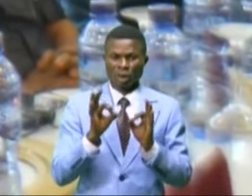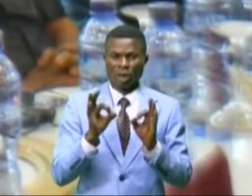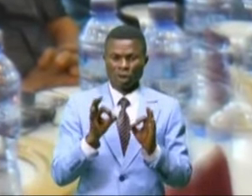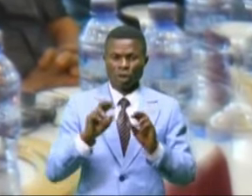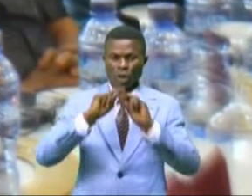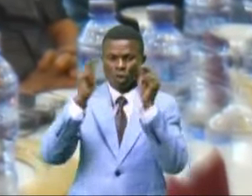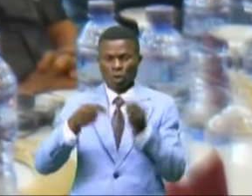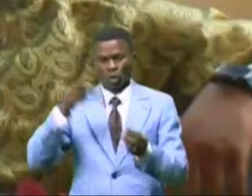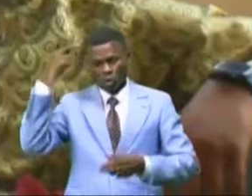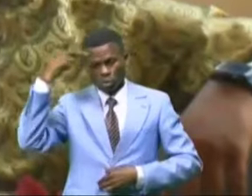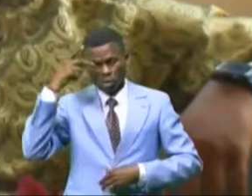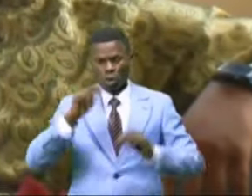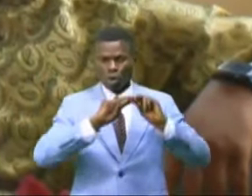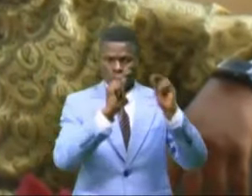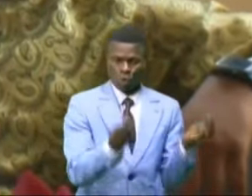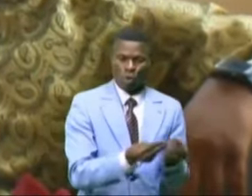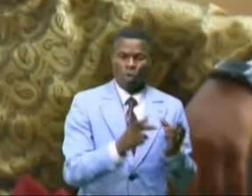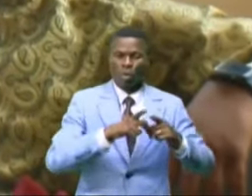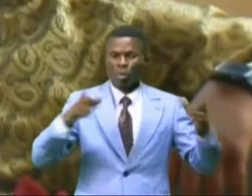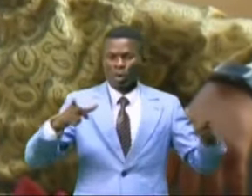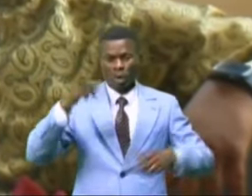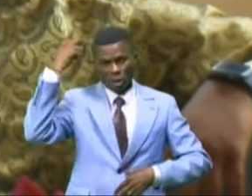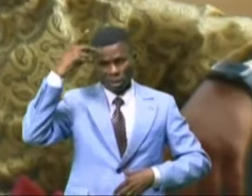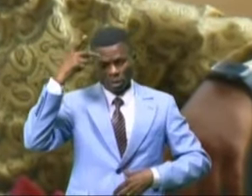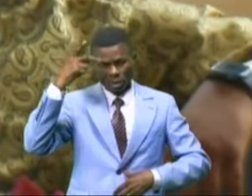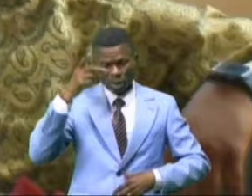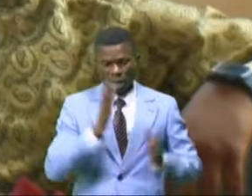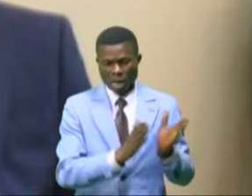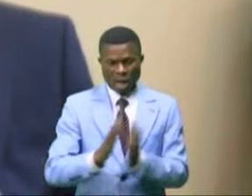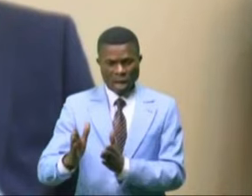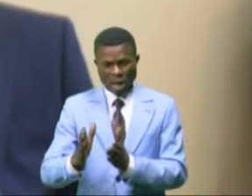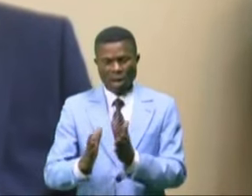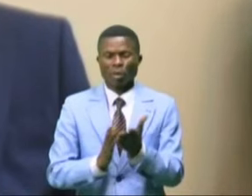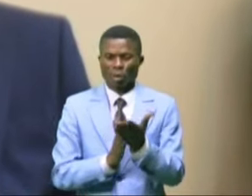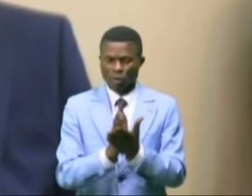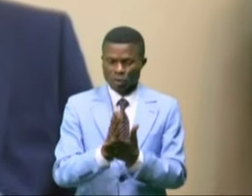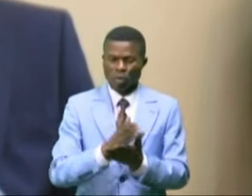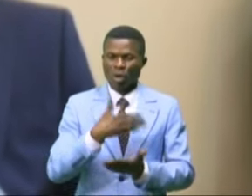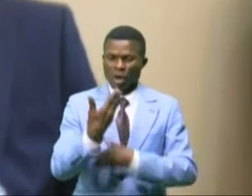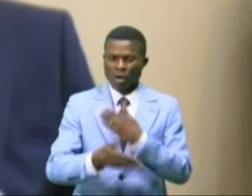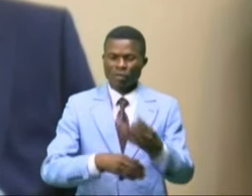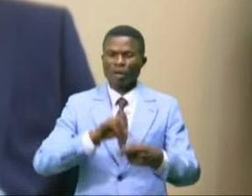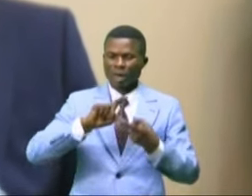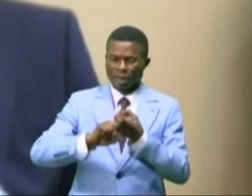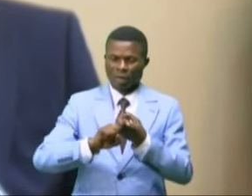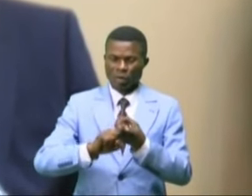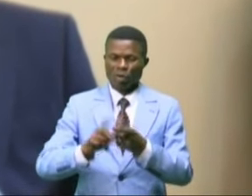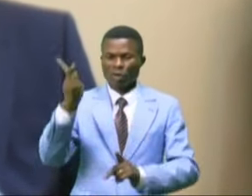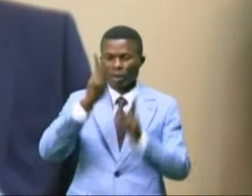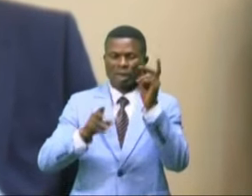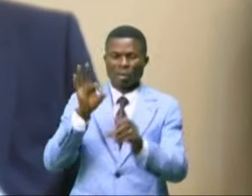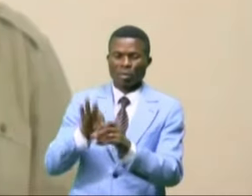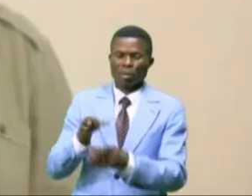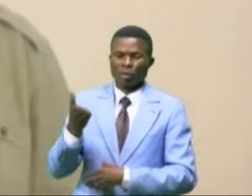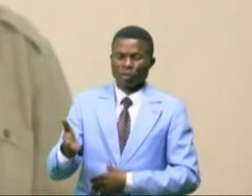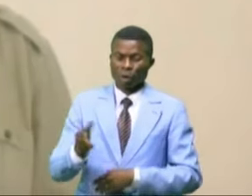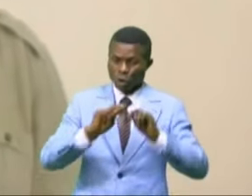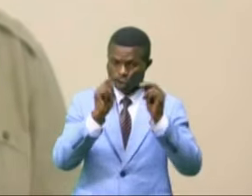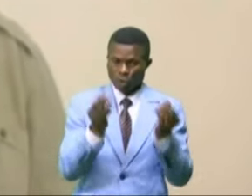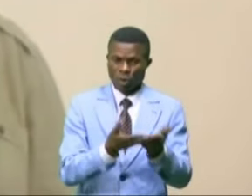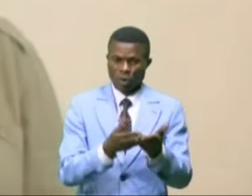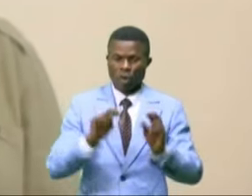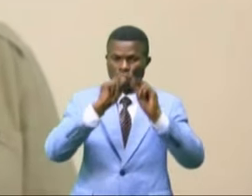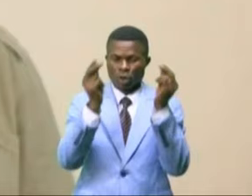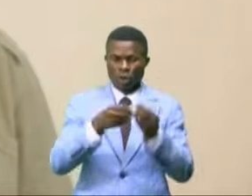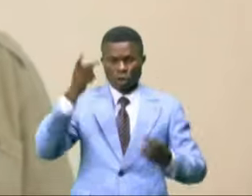et regroupements politiques, affûtent leurs armes pour bien mériter la confiance de leur base. Parmi eux, le